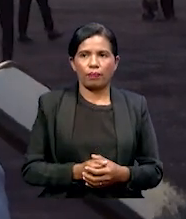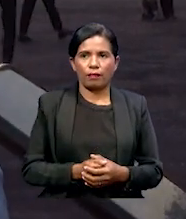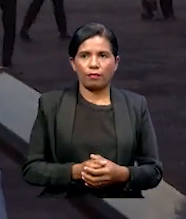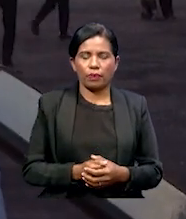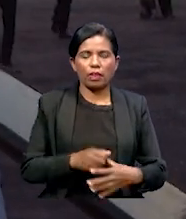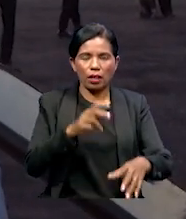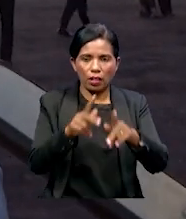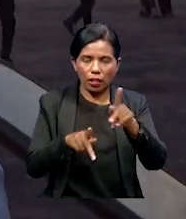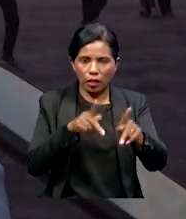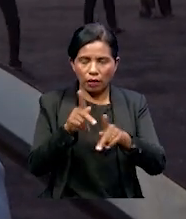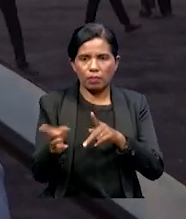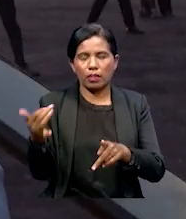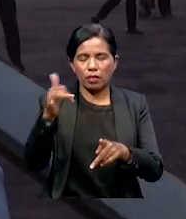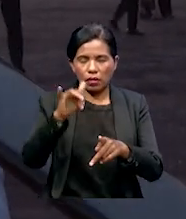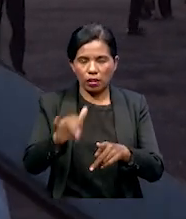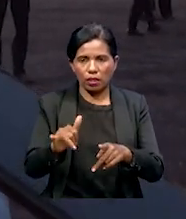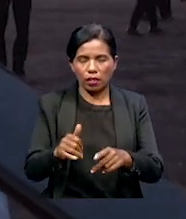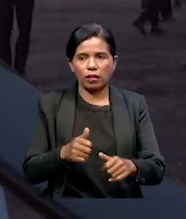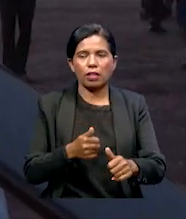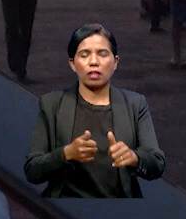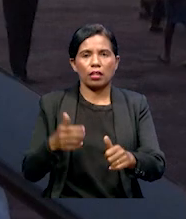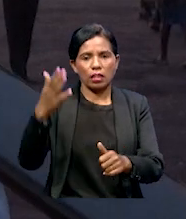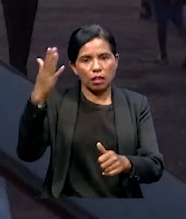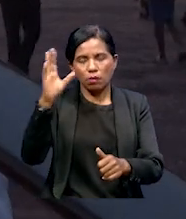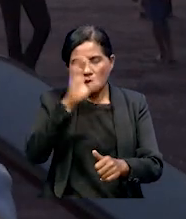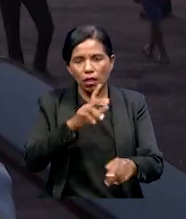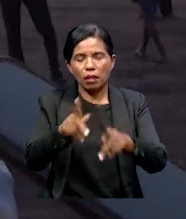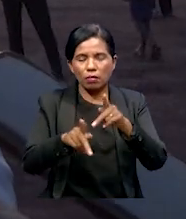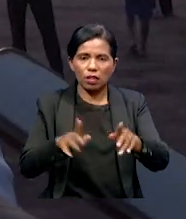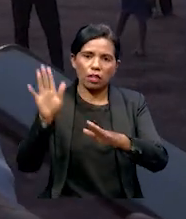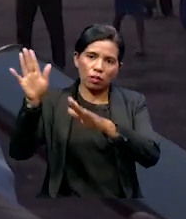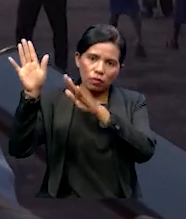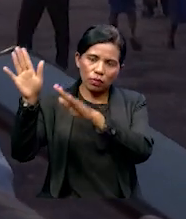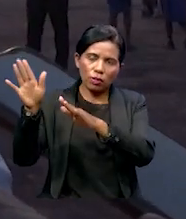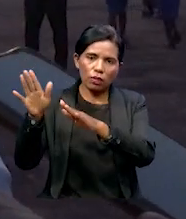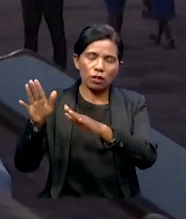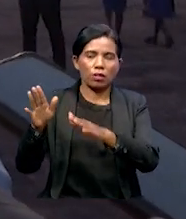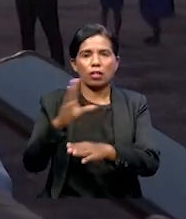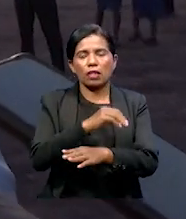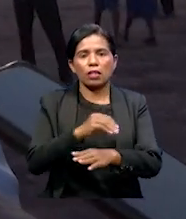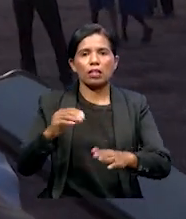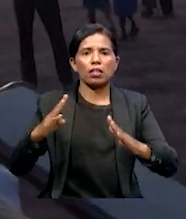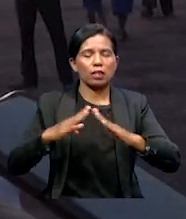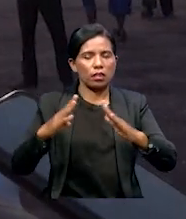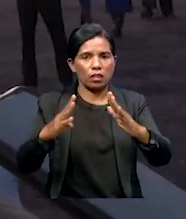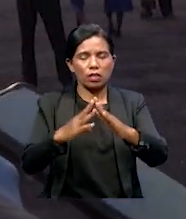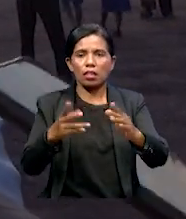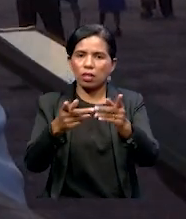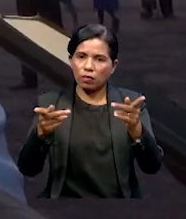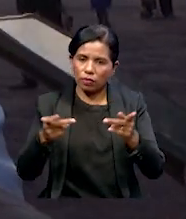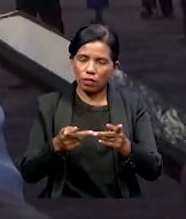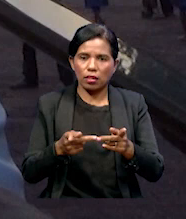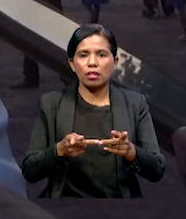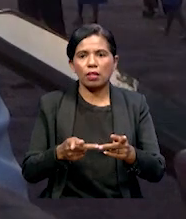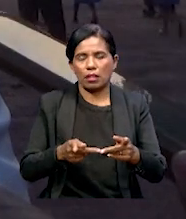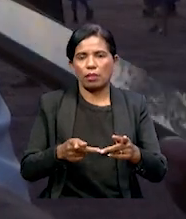bibi wansir foro bibi wansir ia mota koa foro lolo ia cidade ia are preferir nebe